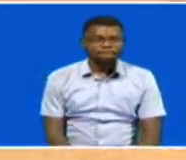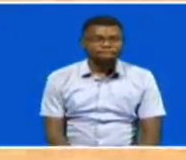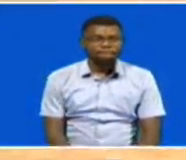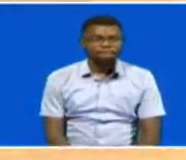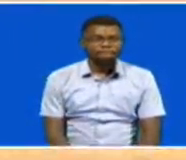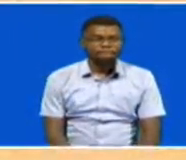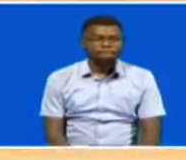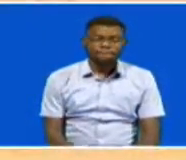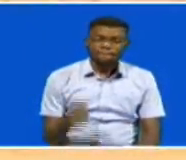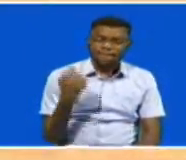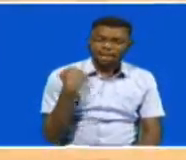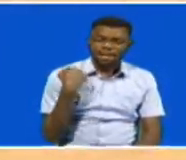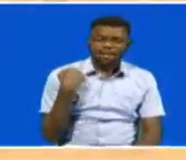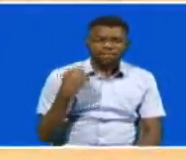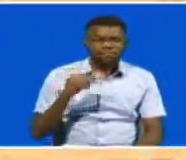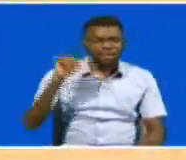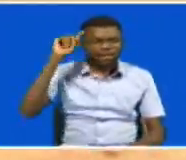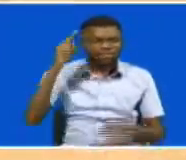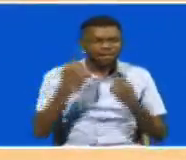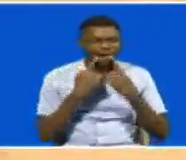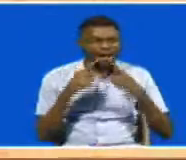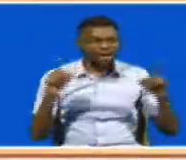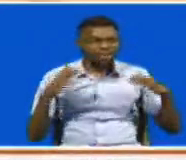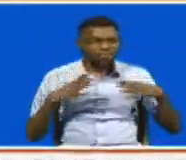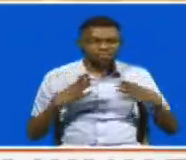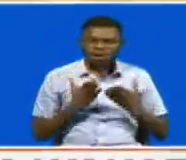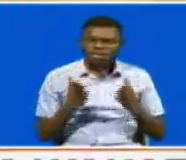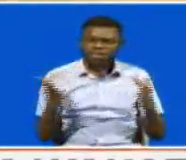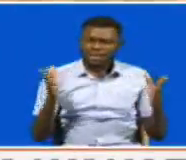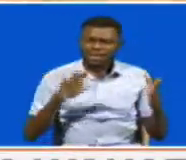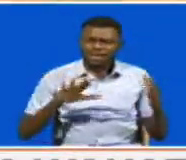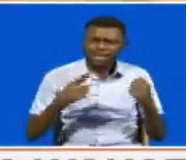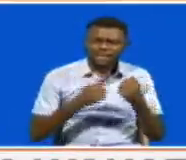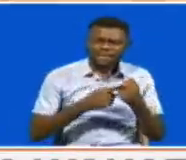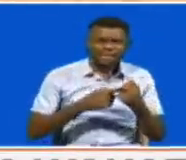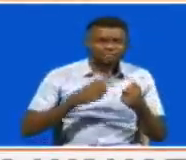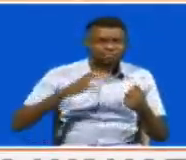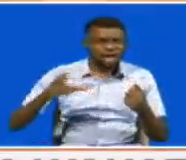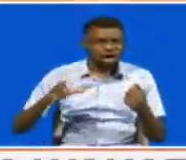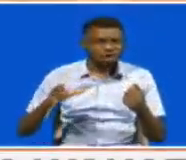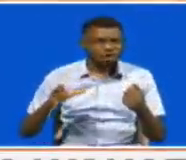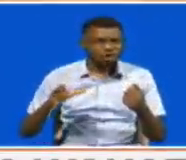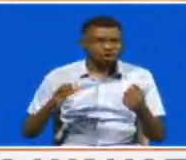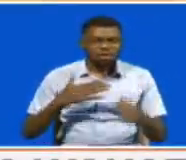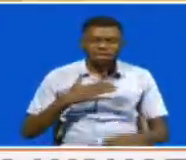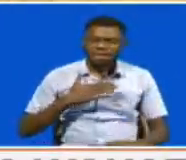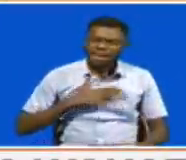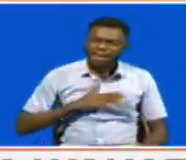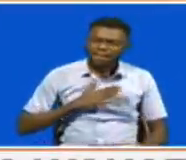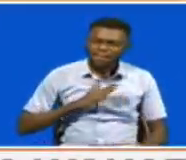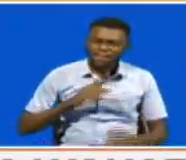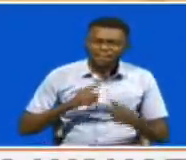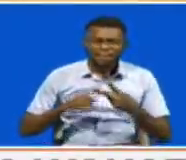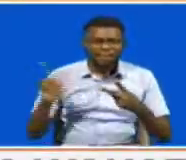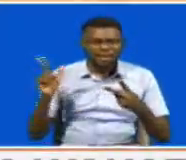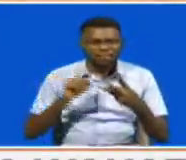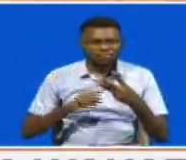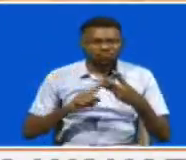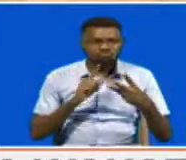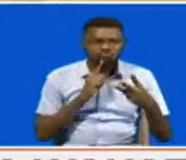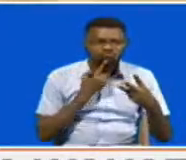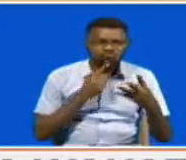Siku moja baada ya makataa ya serikali kwa wakazi wa maeneo 27 ya kaunti sita za Laikipia, Samburu,